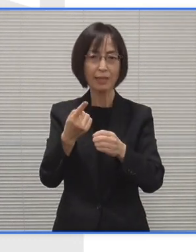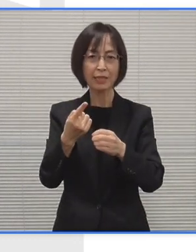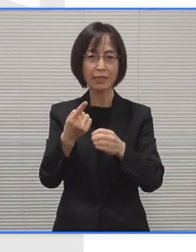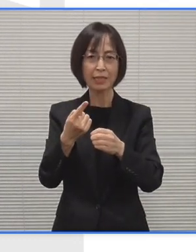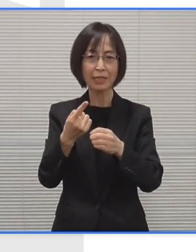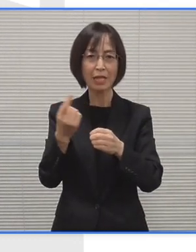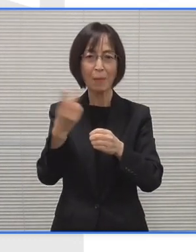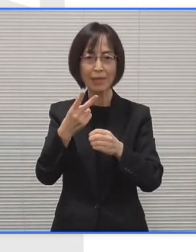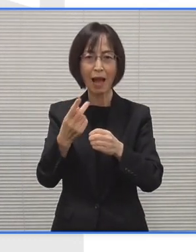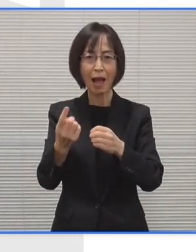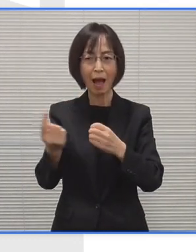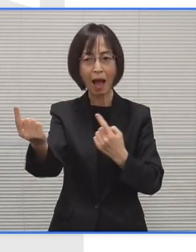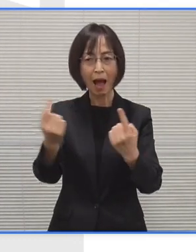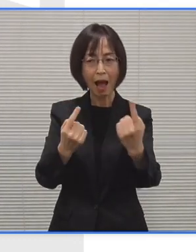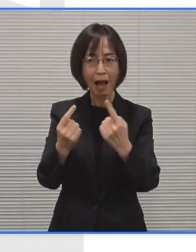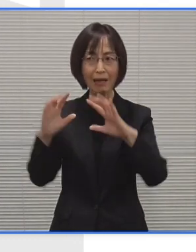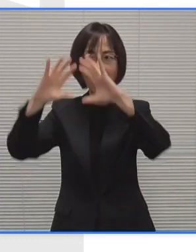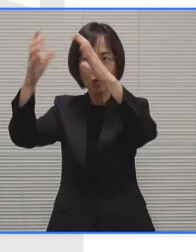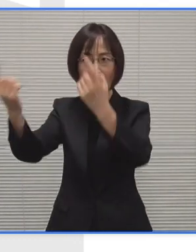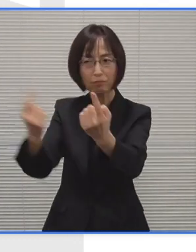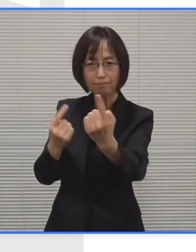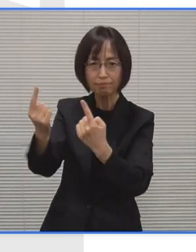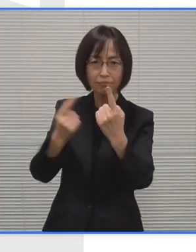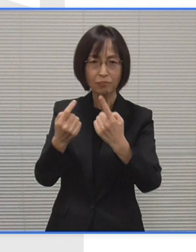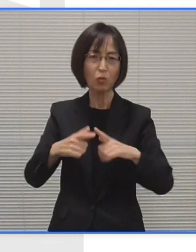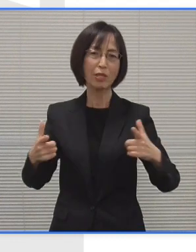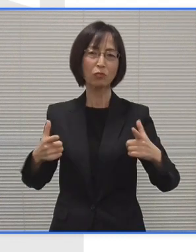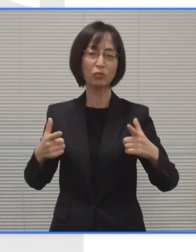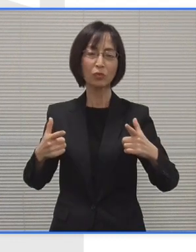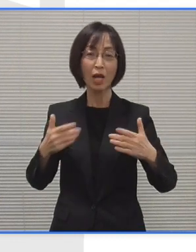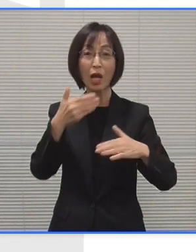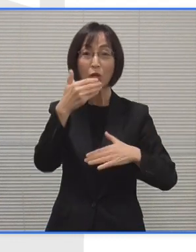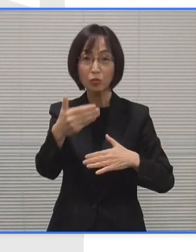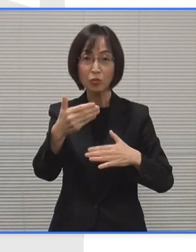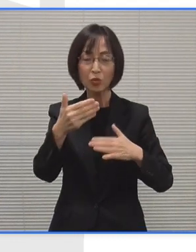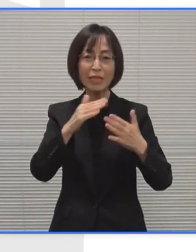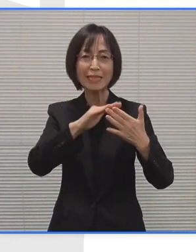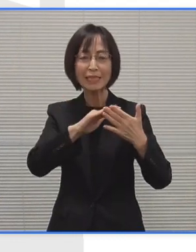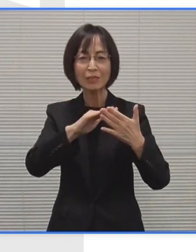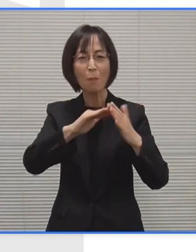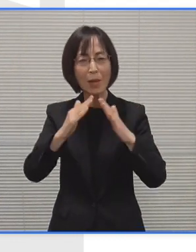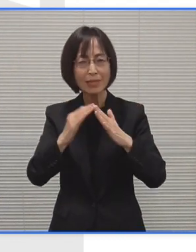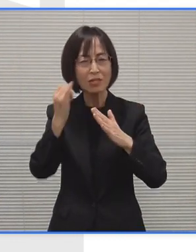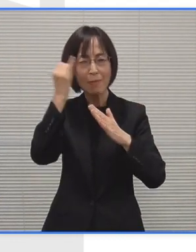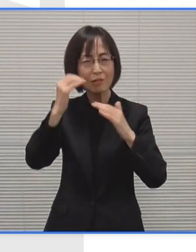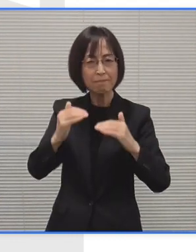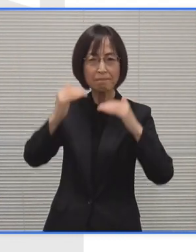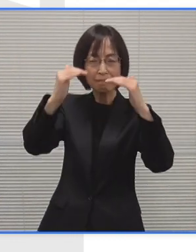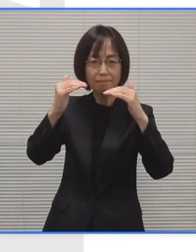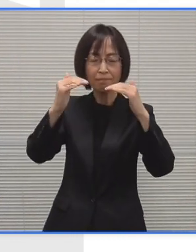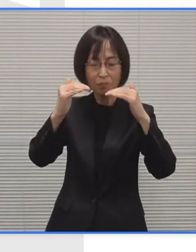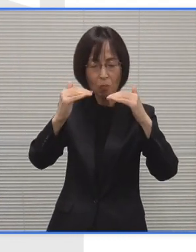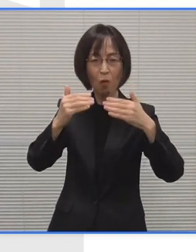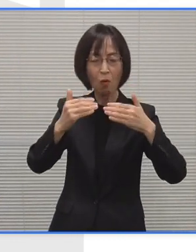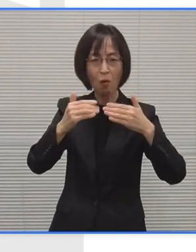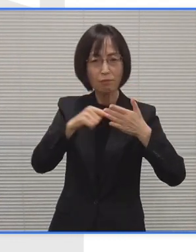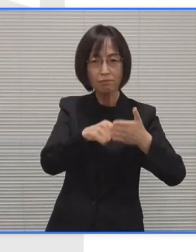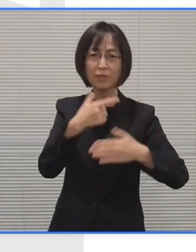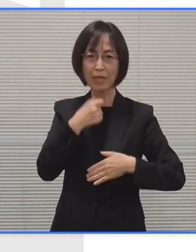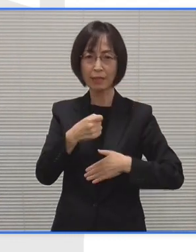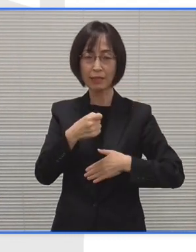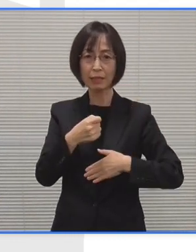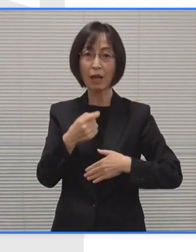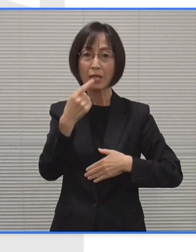たインバウンドも復活して、区としてシティプロモーションもどんどん打っていきたいと思ってるんですけども、その一番大きい柱